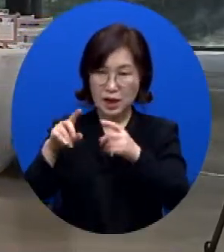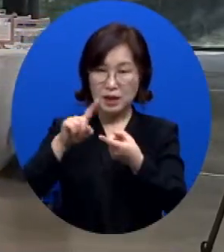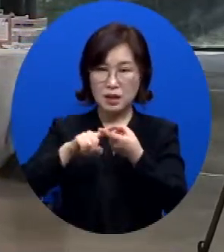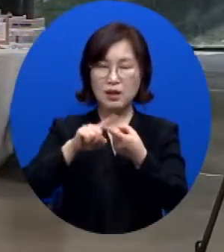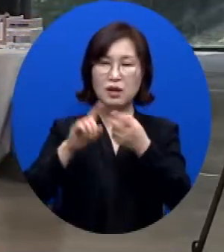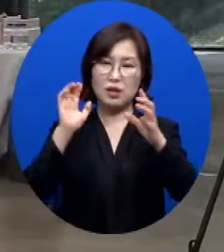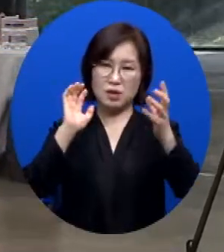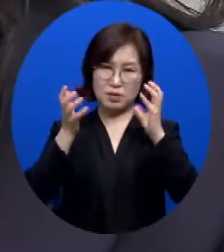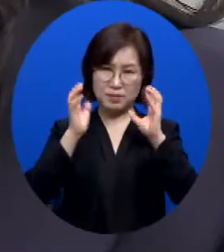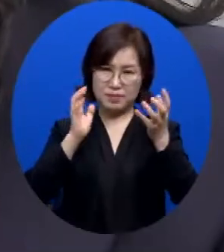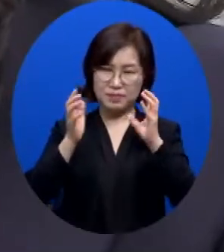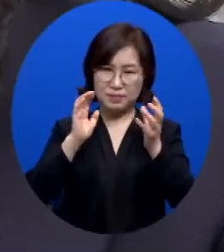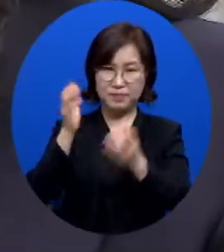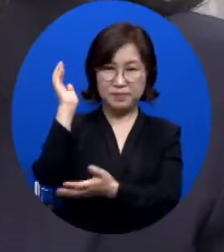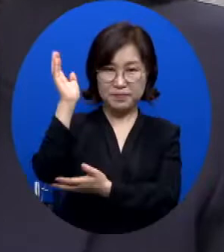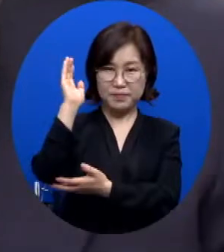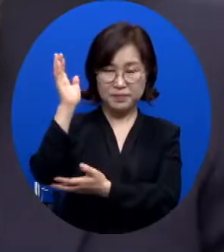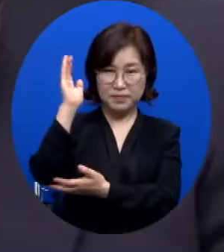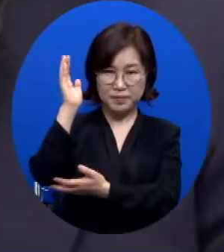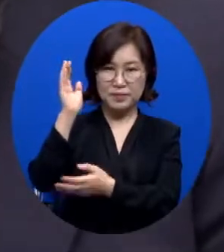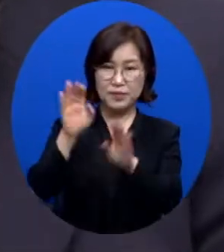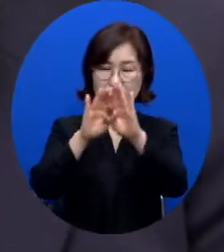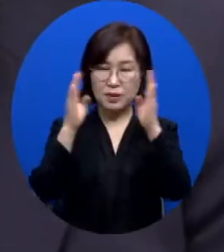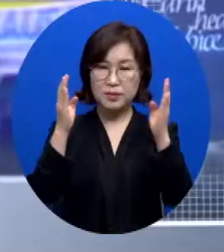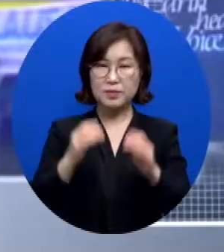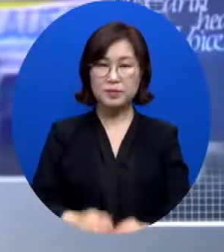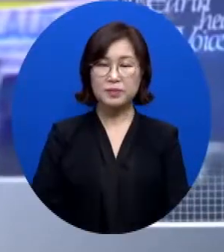토론과 열띤 특강으로 진행됐습니다.